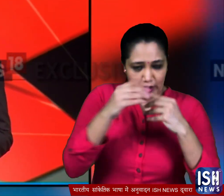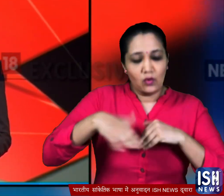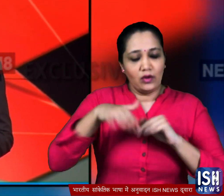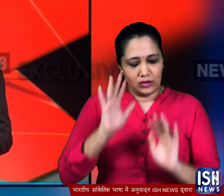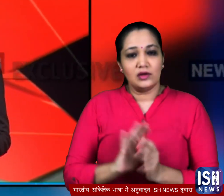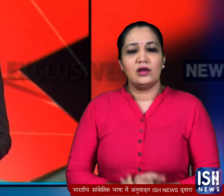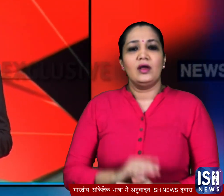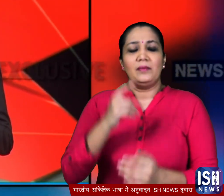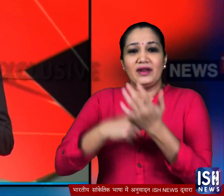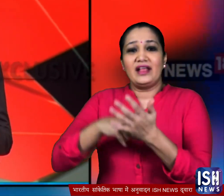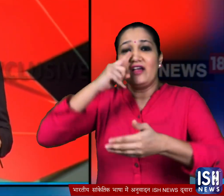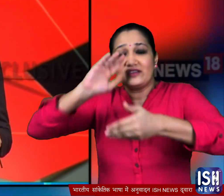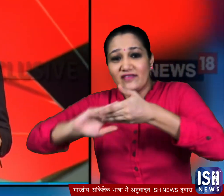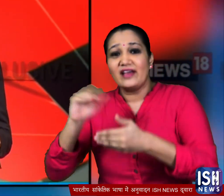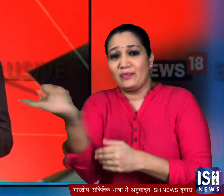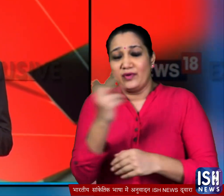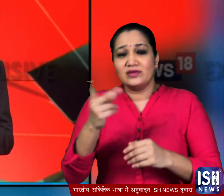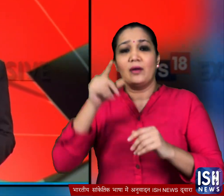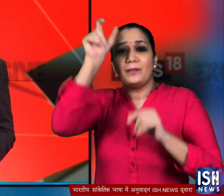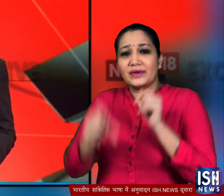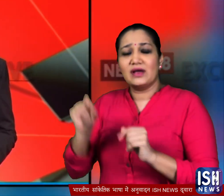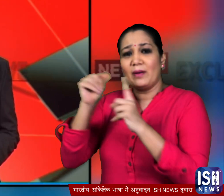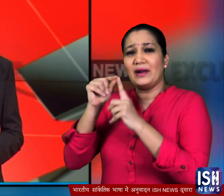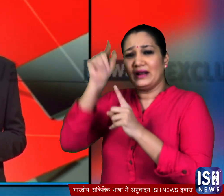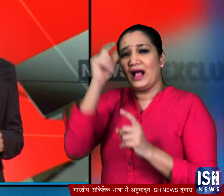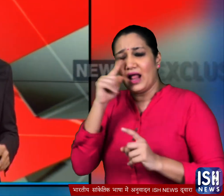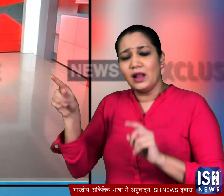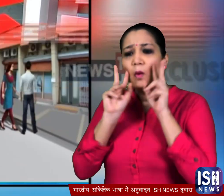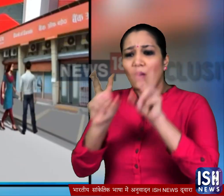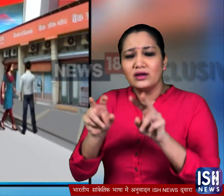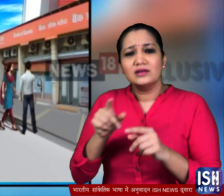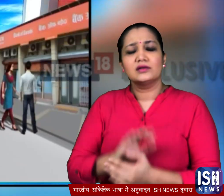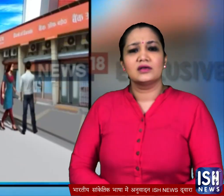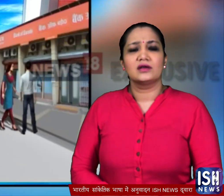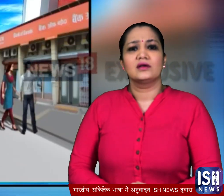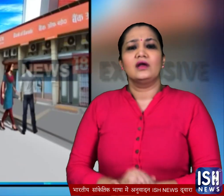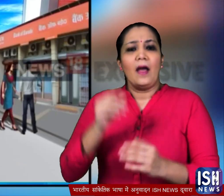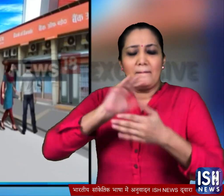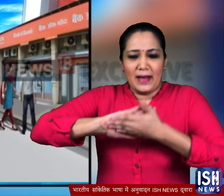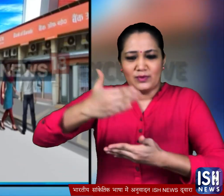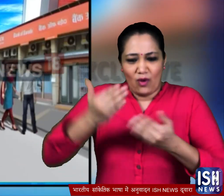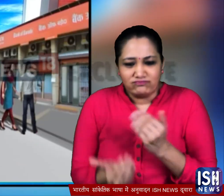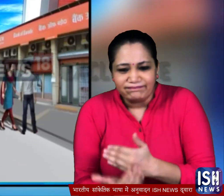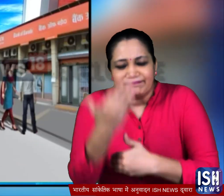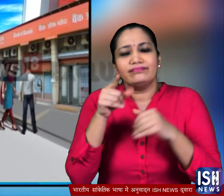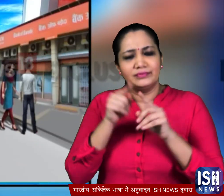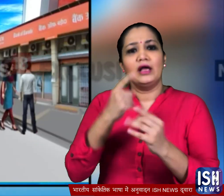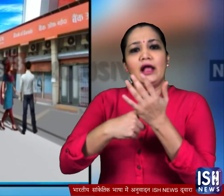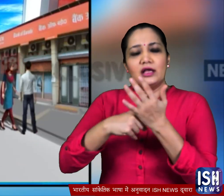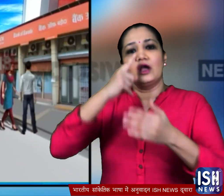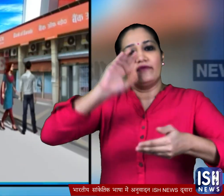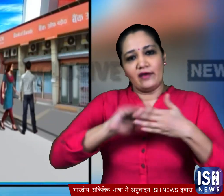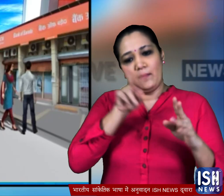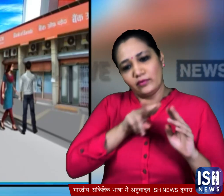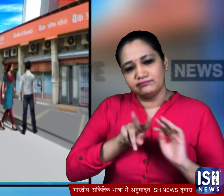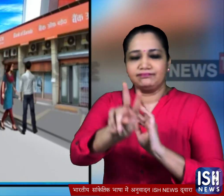है, लेकिन राजेश की पत्नी और घटना की चश्मदीद प्रियंका के मुताबिक अपने बैंक खाते की पासबुक अपडेट करवाने के लिए राजेश अपनी पत्नी के साथ